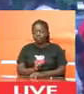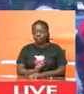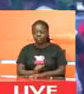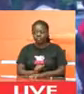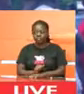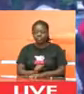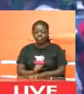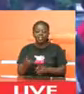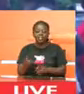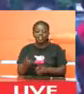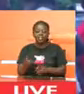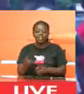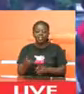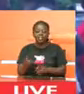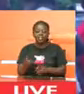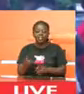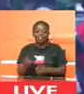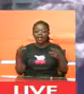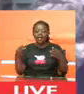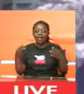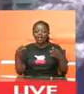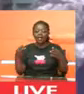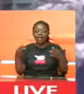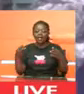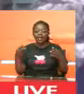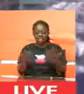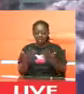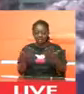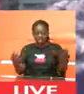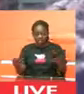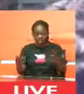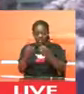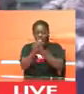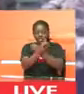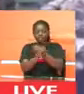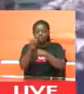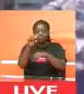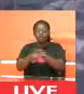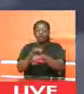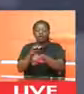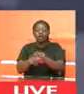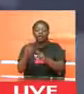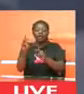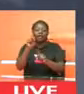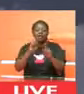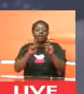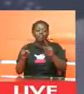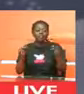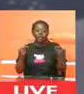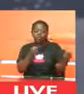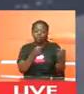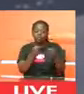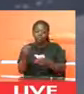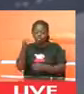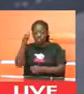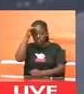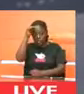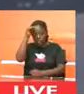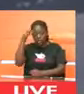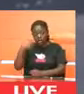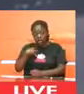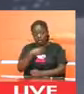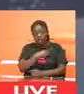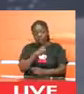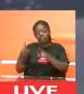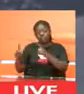Wabalose wa kasatira ku chawo chikubanchi mabusabala kisanga mugombola yena mu district ye mukona batuze banumiriza wa jaso APDF mu defense